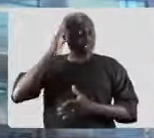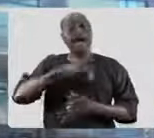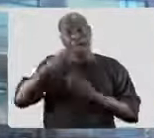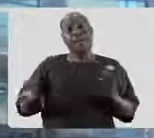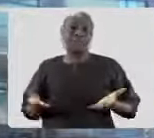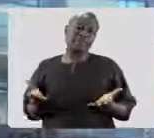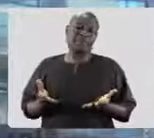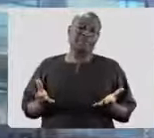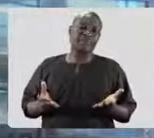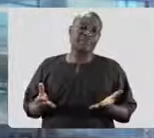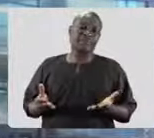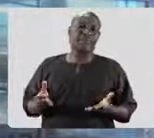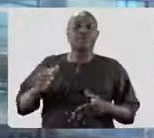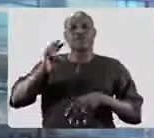Minia.